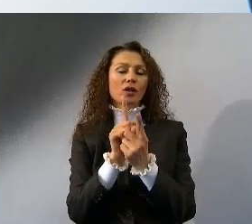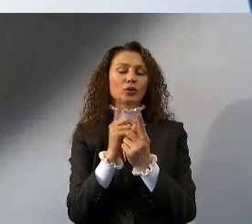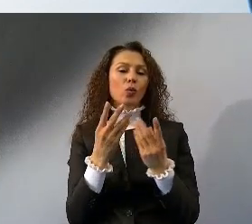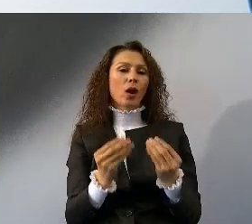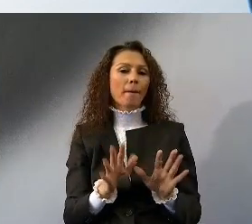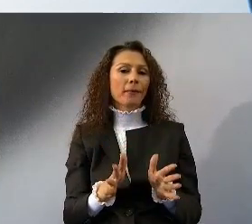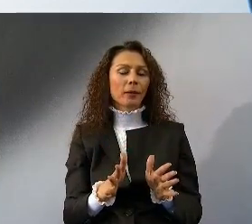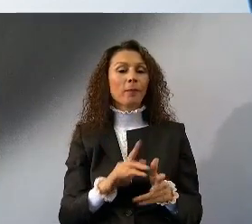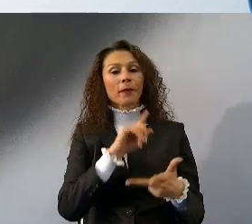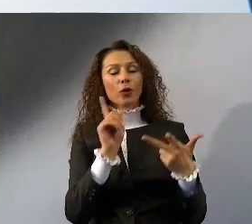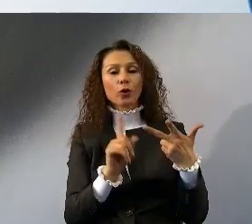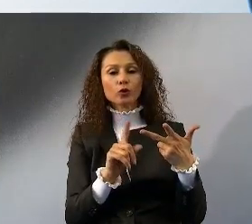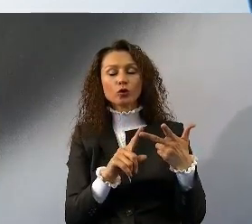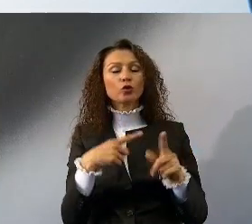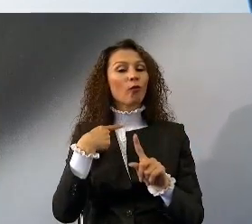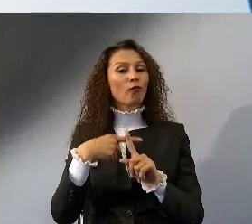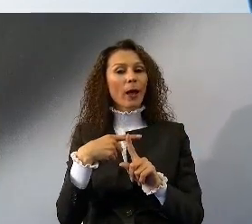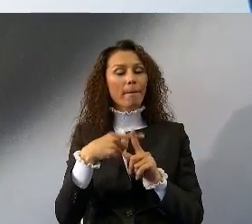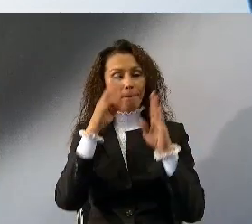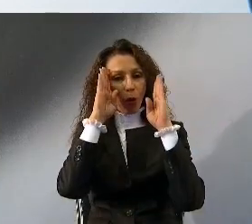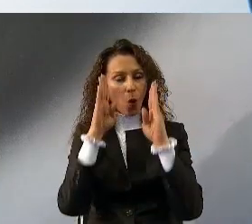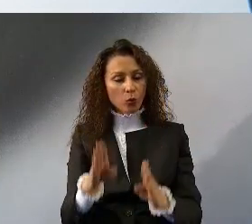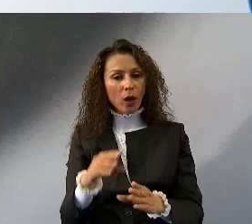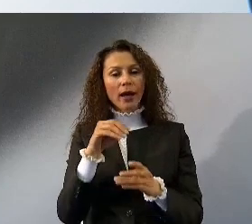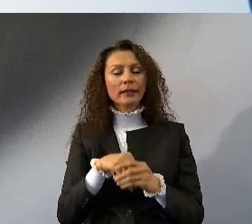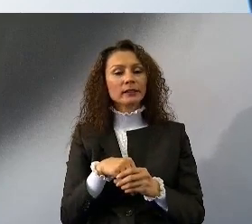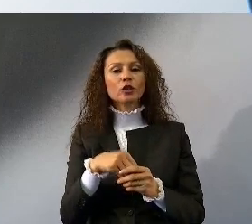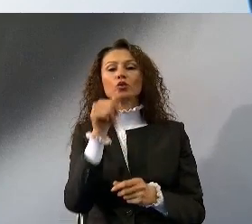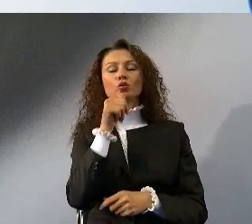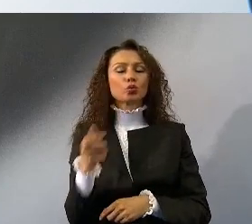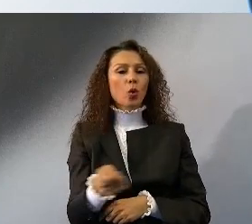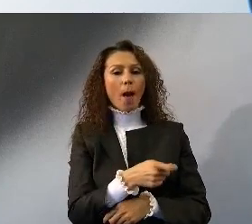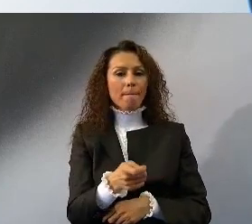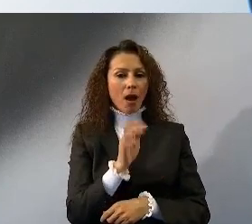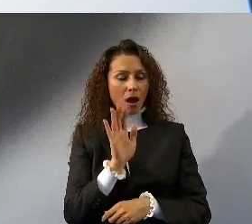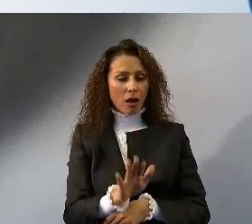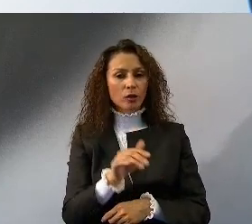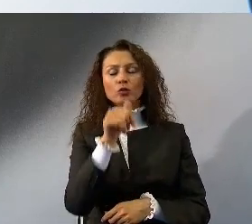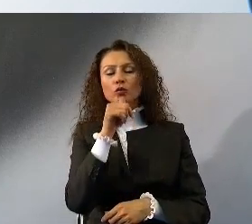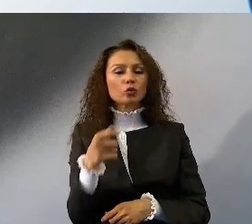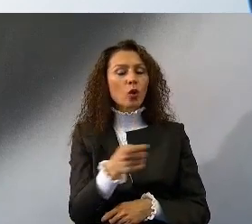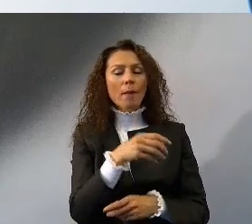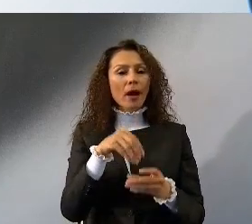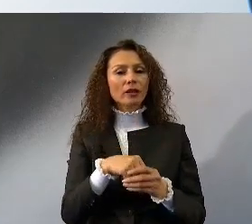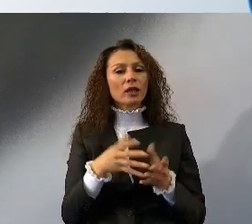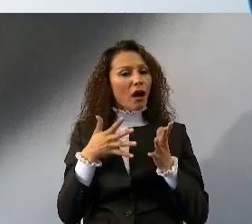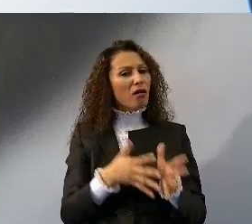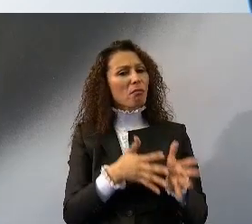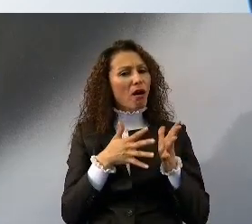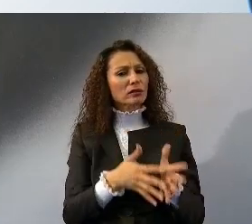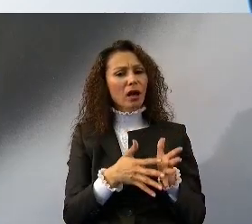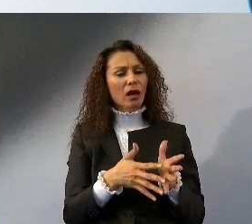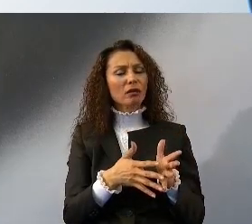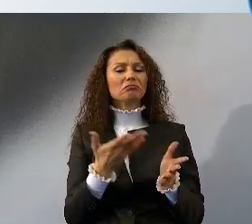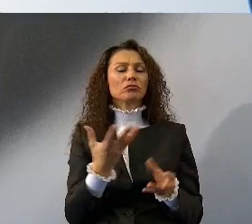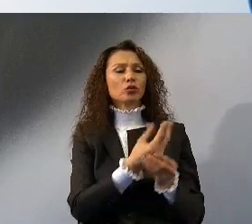gelirsiniz. Üçüncü verim odağının vaadi sulama. Sulamada da şunu yapıyoruz. Akmakta olan bir sıyı